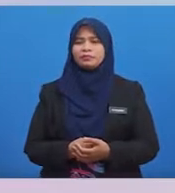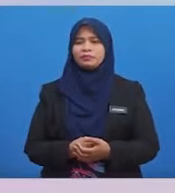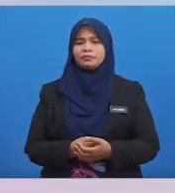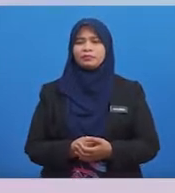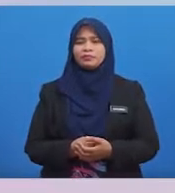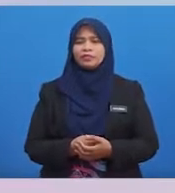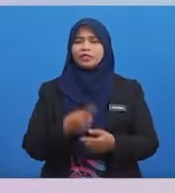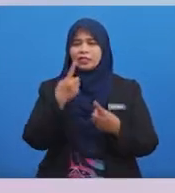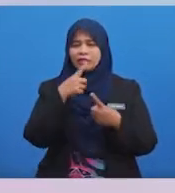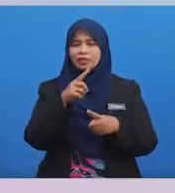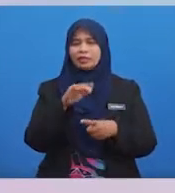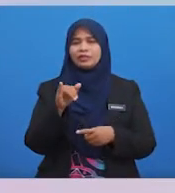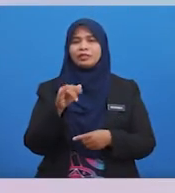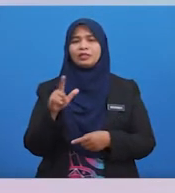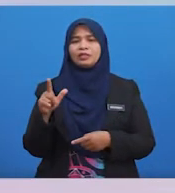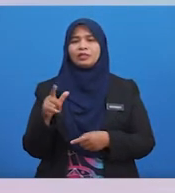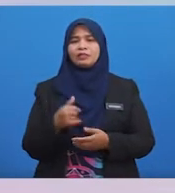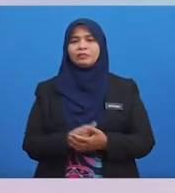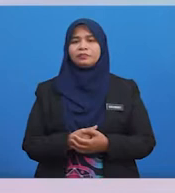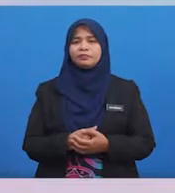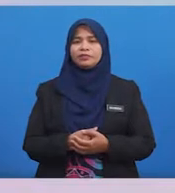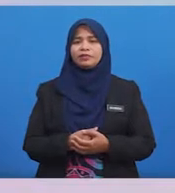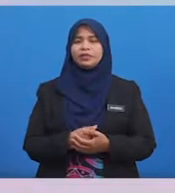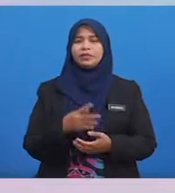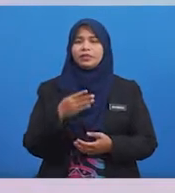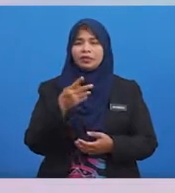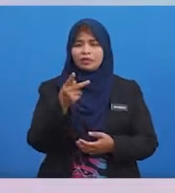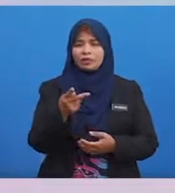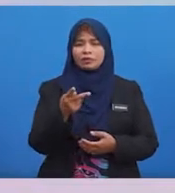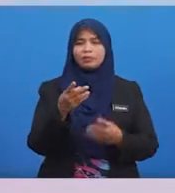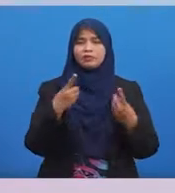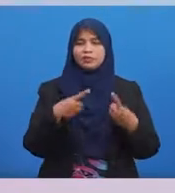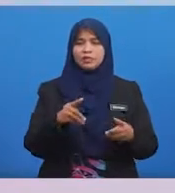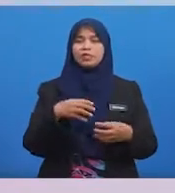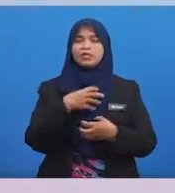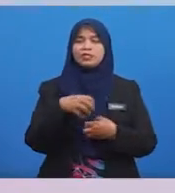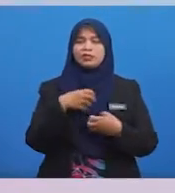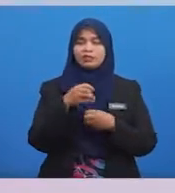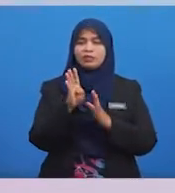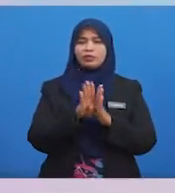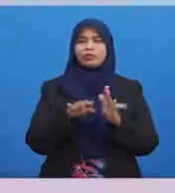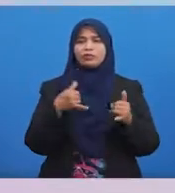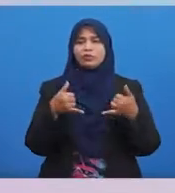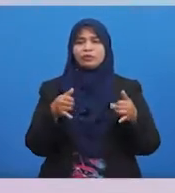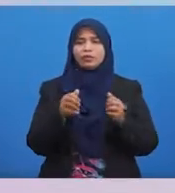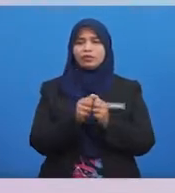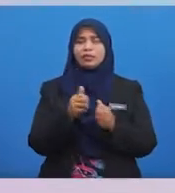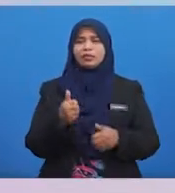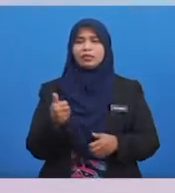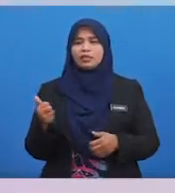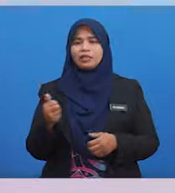jawabannya kamu sedang Srono bermain dengan alat musik yang baru